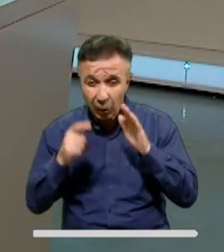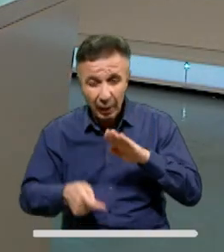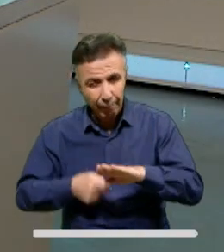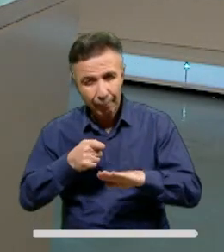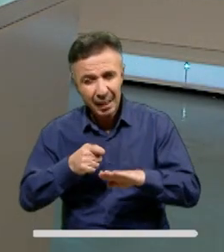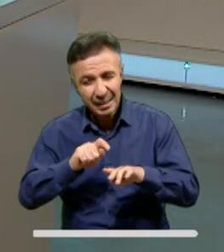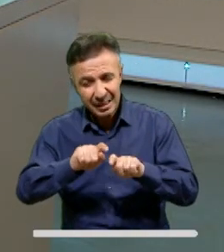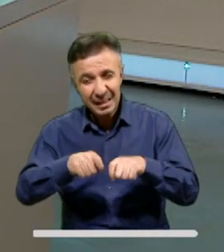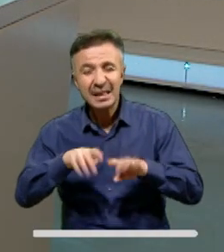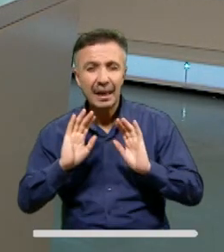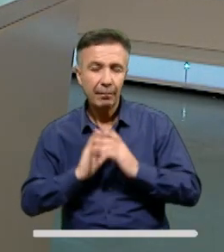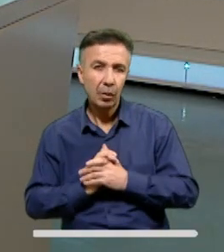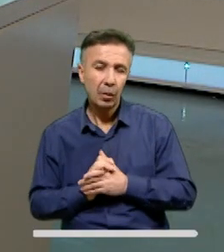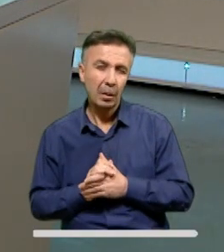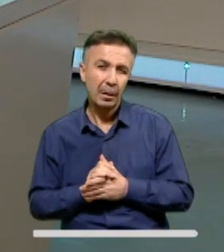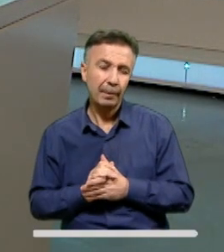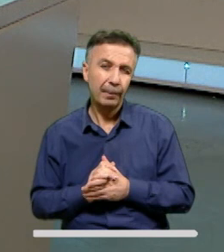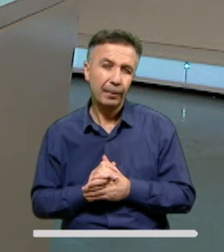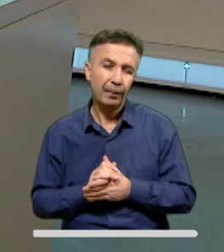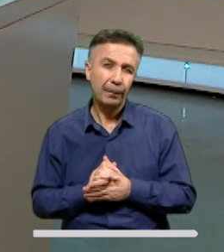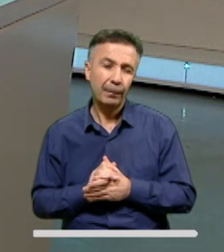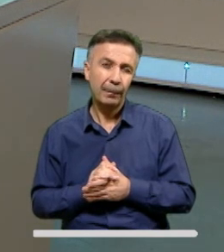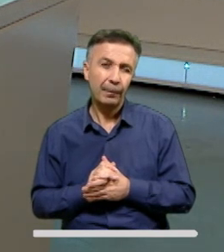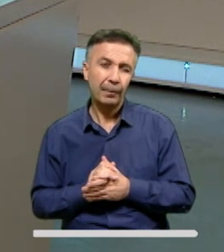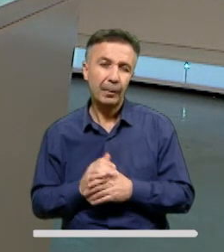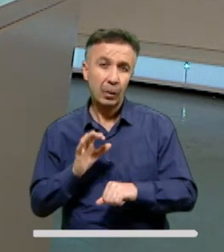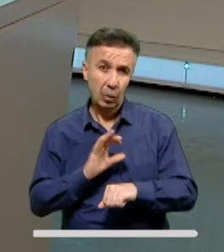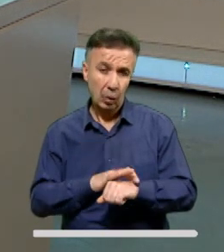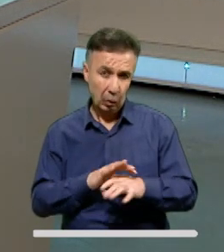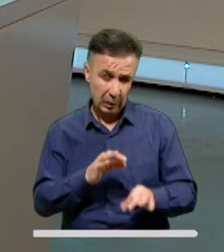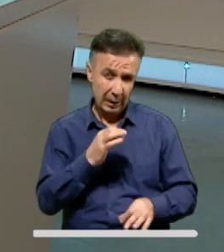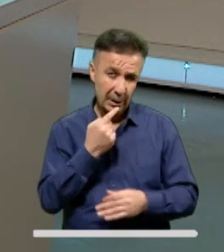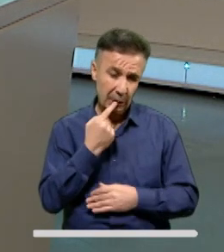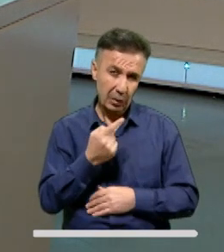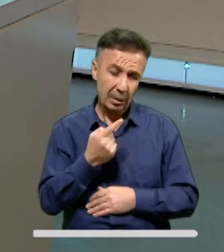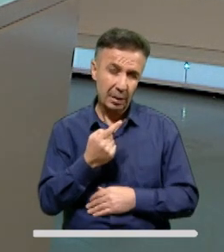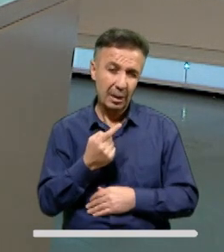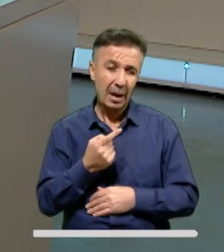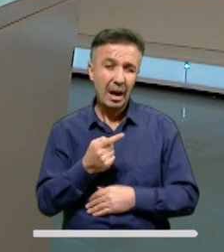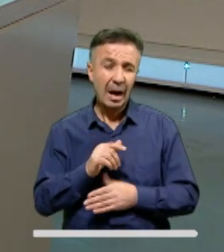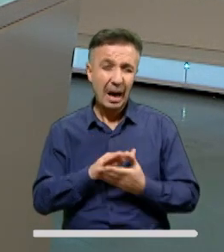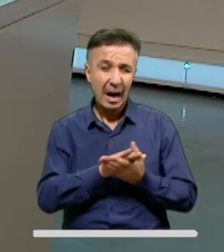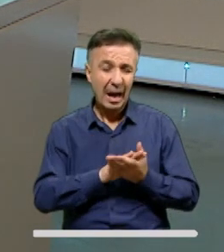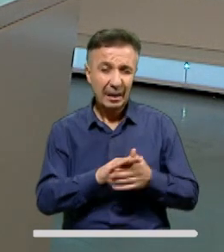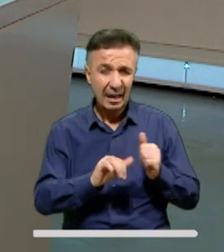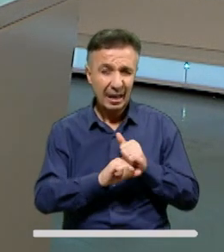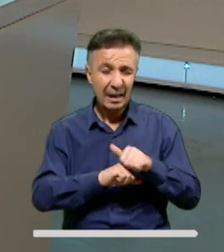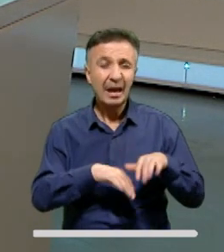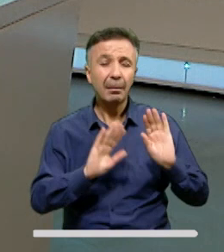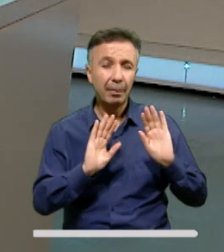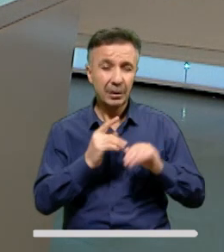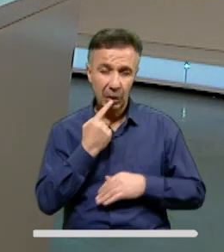çok fazla. Ayaklar buz gibi. Doktoru yıkamamasını söyledi